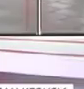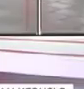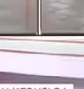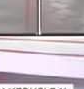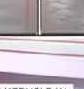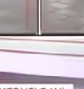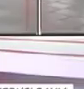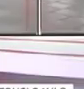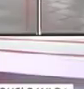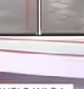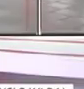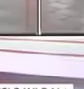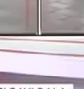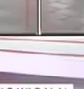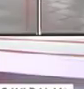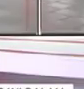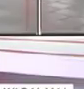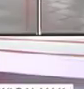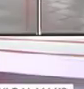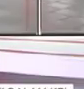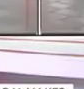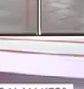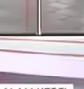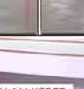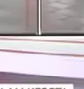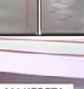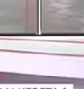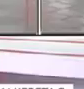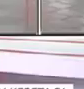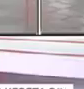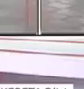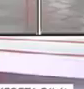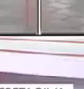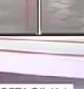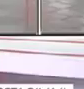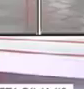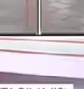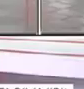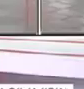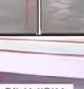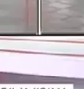Baik, Nasional 8 edisi 30 Oktober berakhir di sini. Terima kasih atas kesetiaan anda